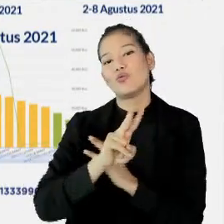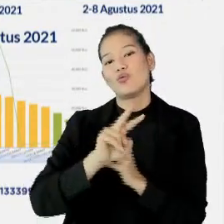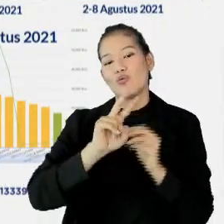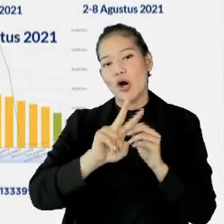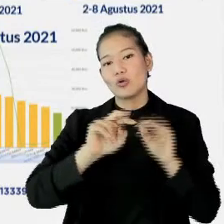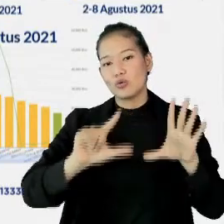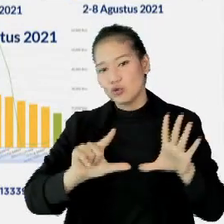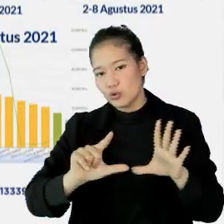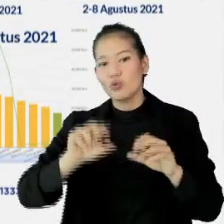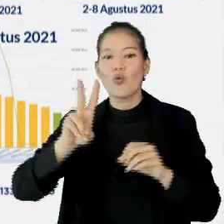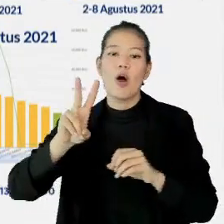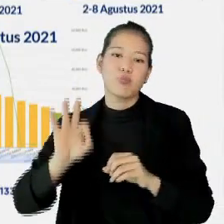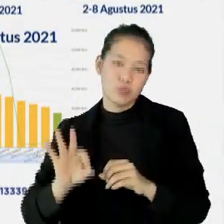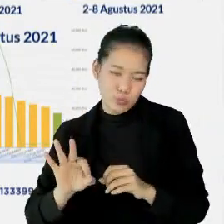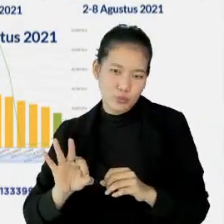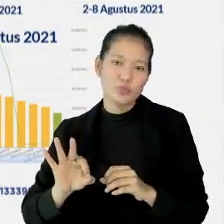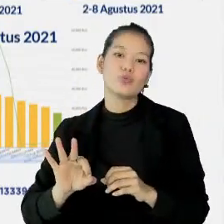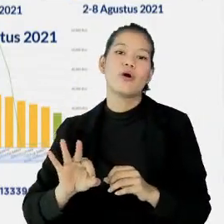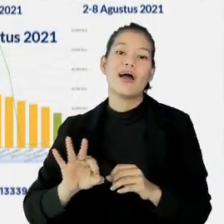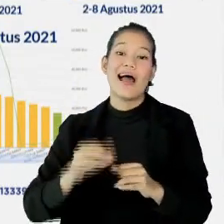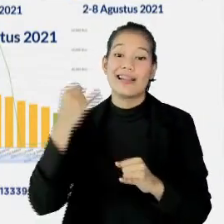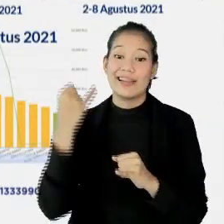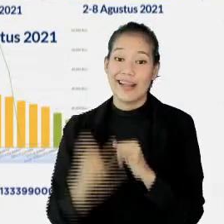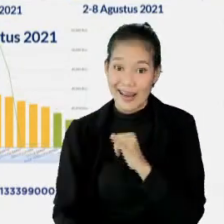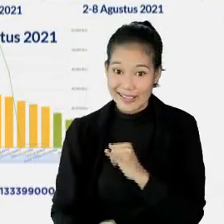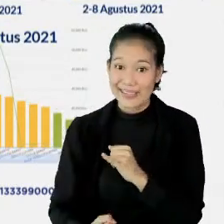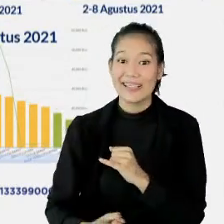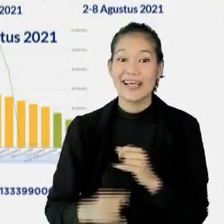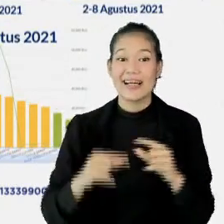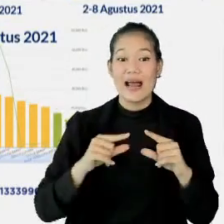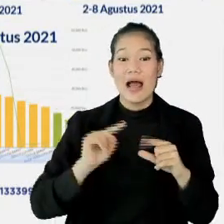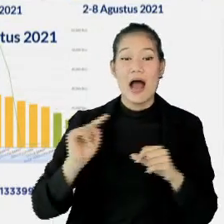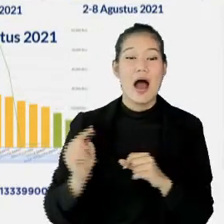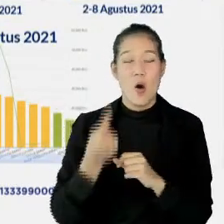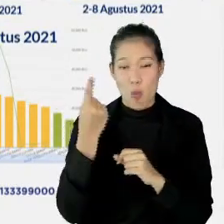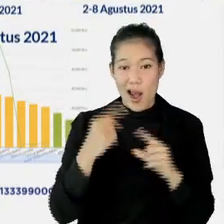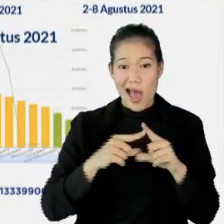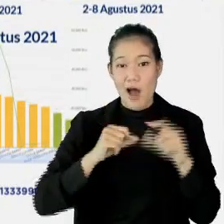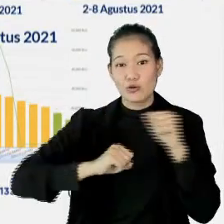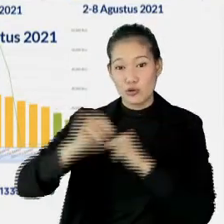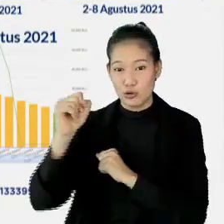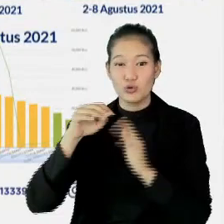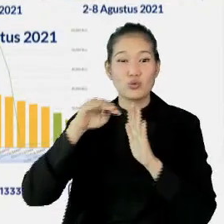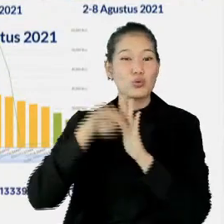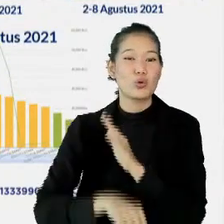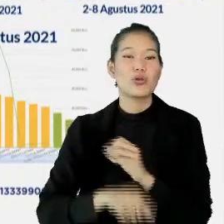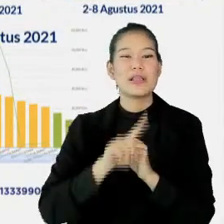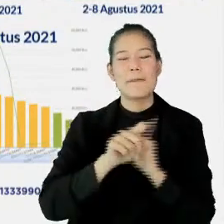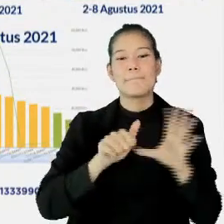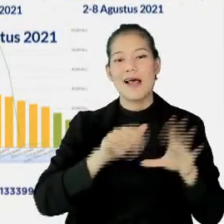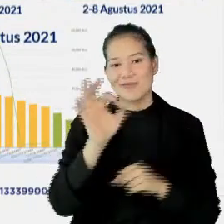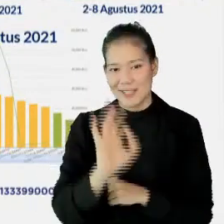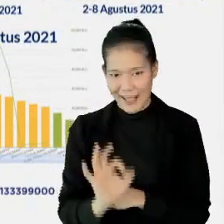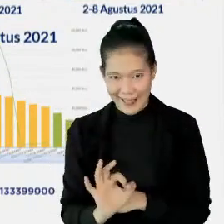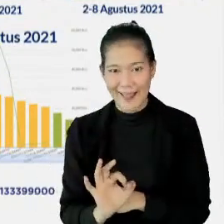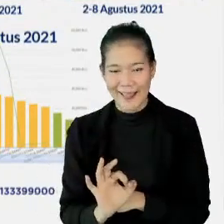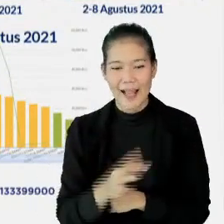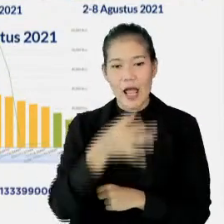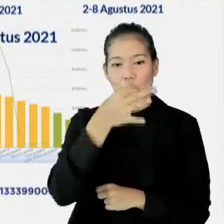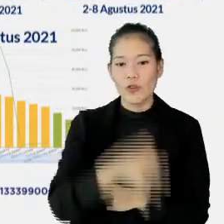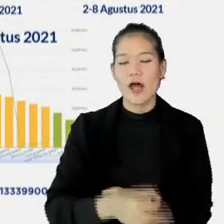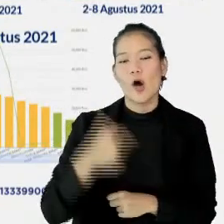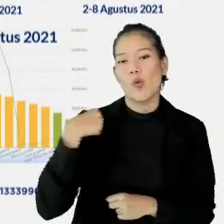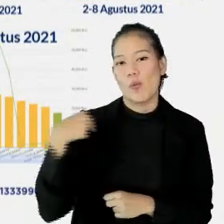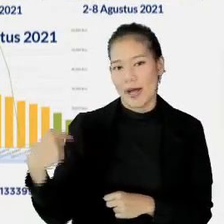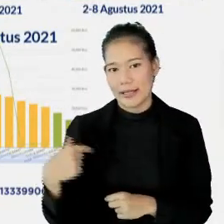27%, turun ke angka 20%, dan terakhir di pekan awal Agustus ini sudah turun ke angka hanya tinggal 16% saja kabupaten